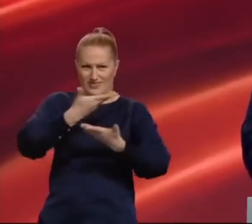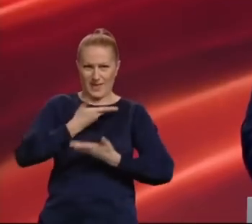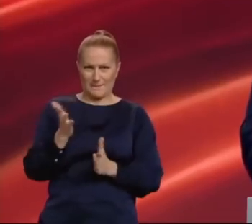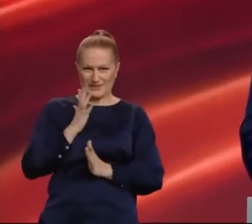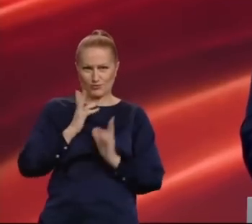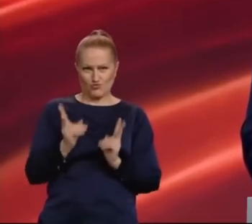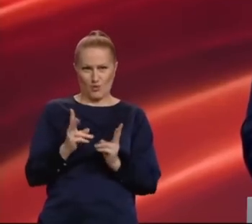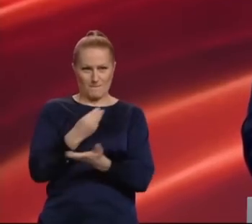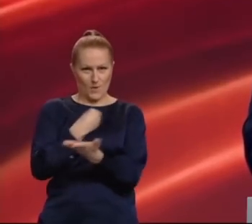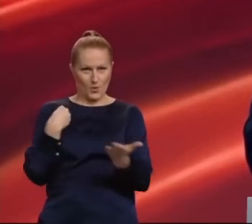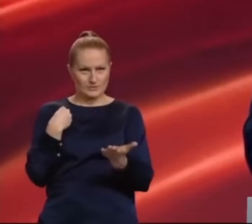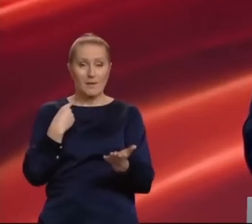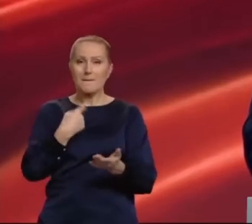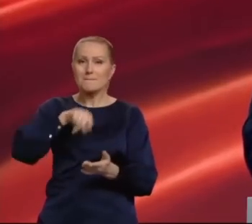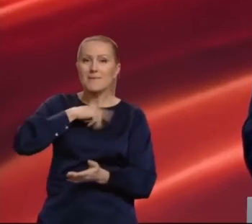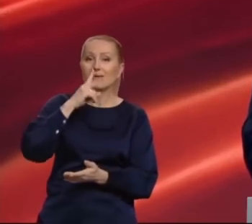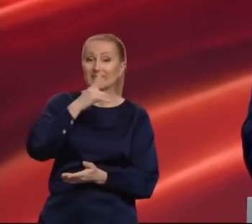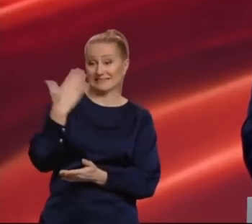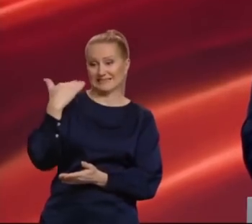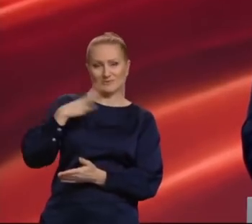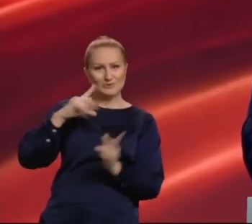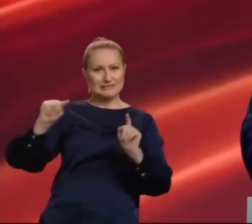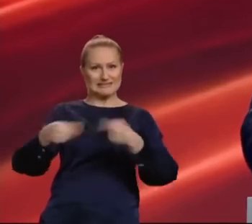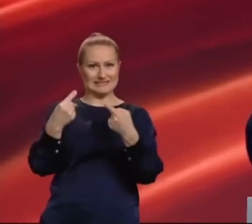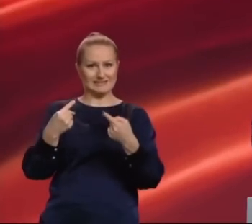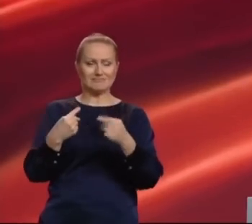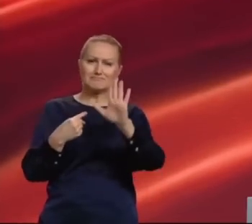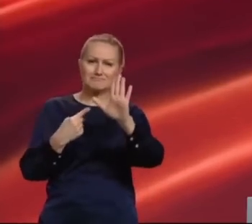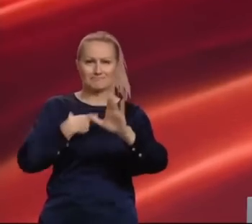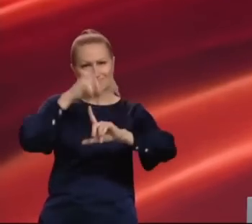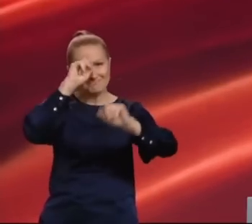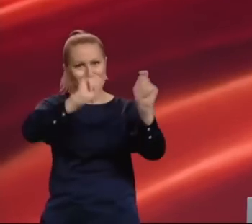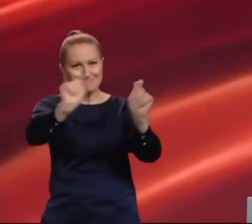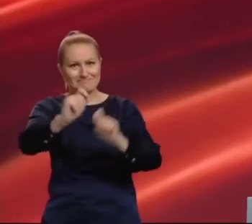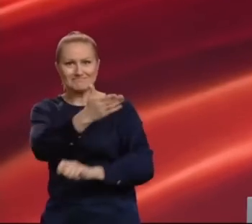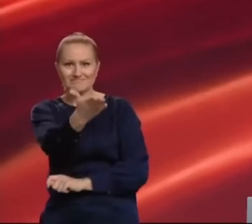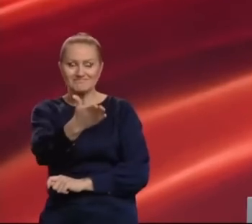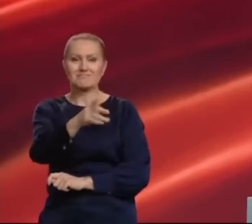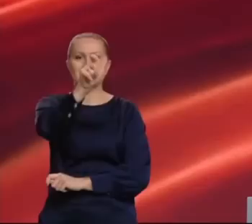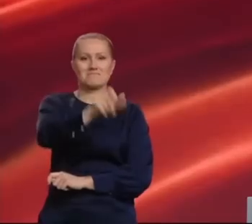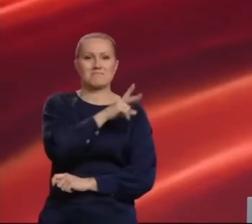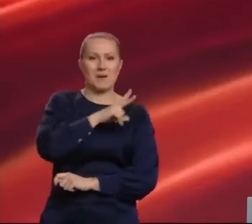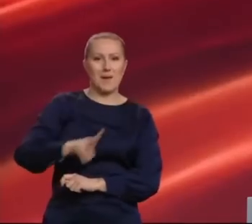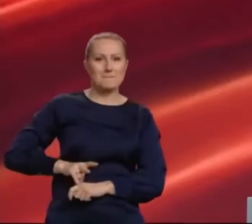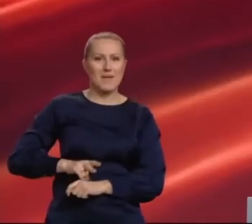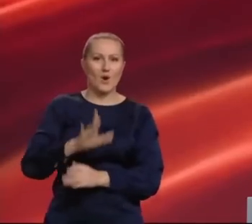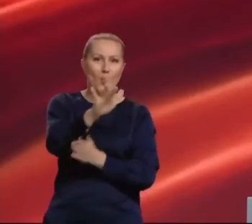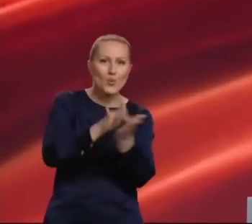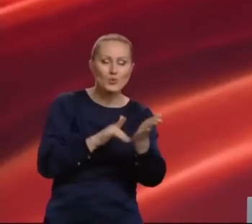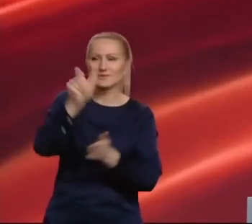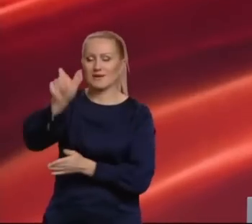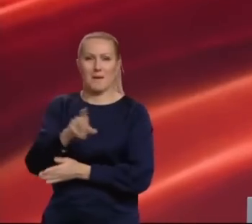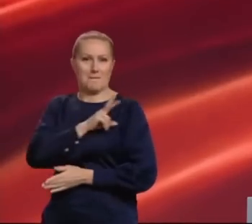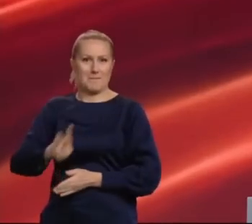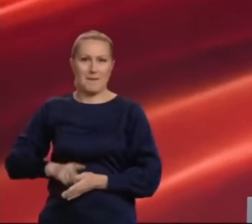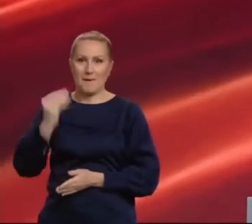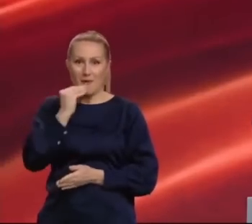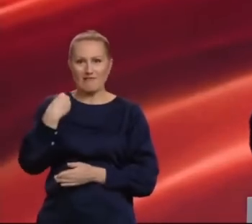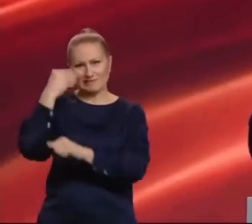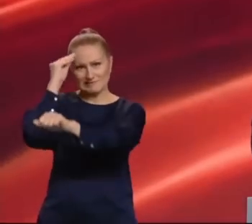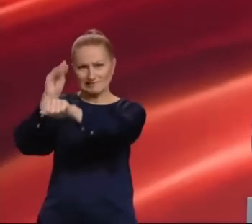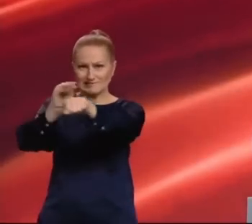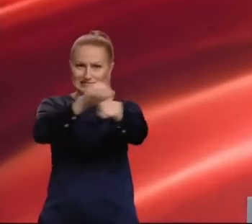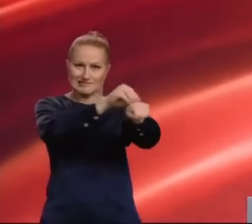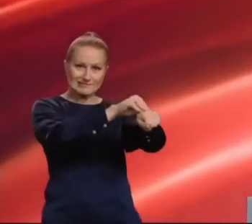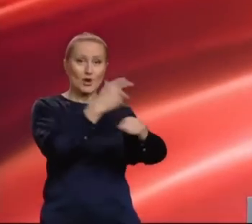przed chwilą świadkiem kolejnego sporu. I ja mam taki apel do pana premiera Donalda Tuska, do pana premiera Morawieckiego, aby może zacząć